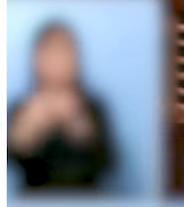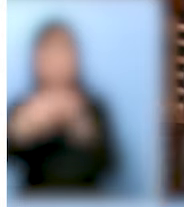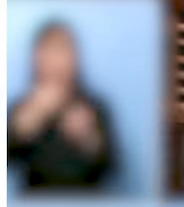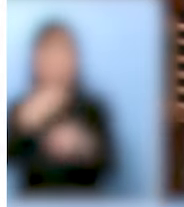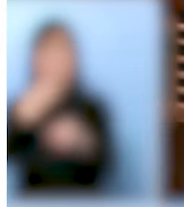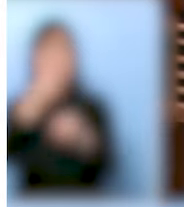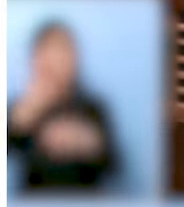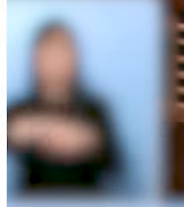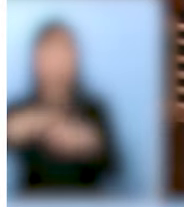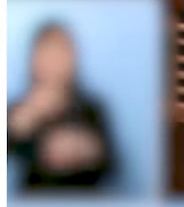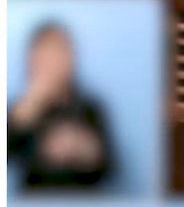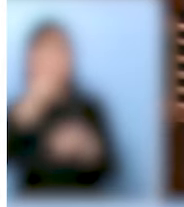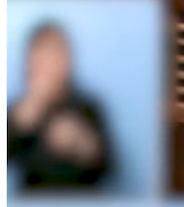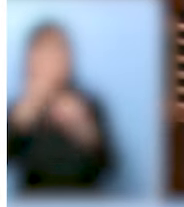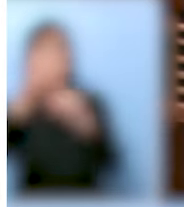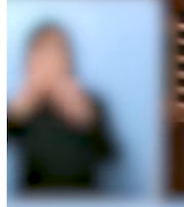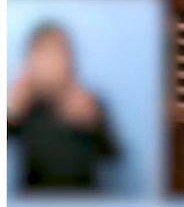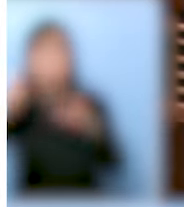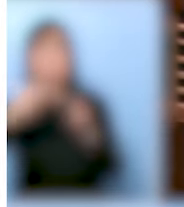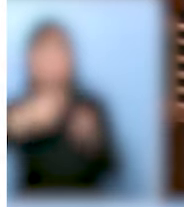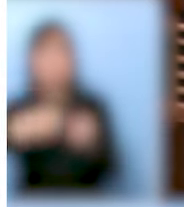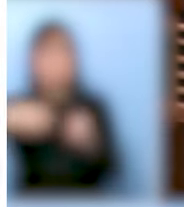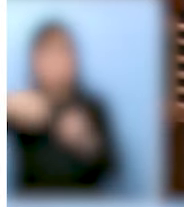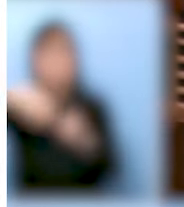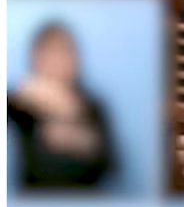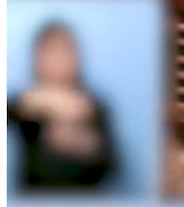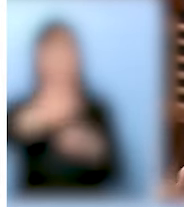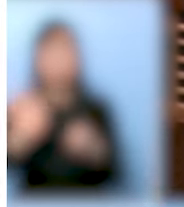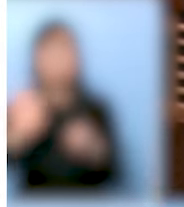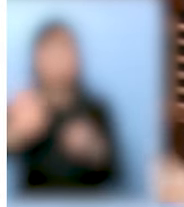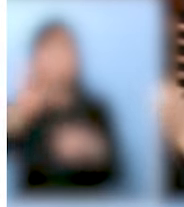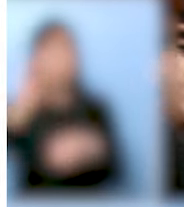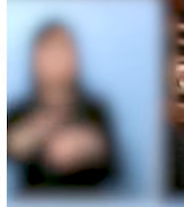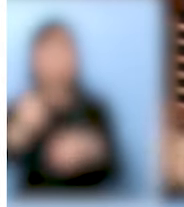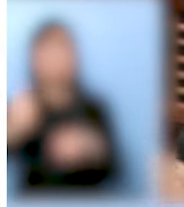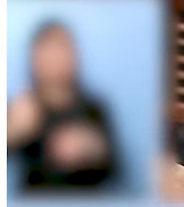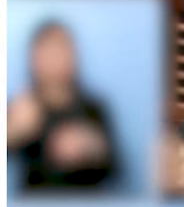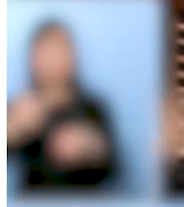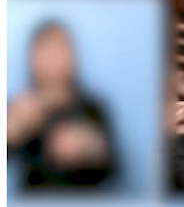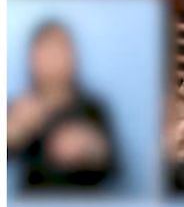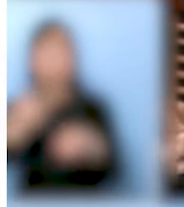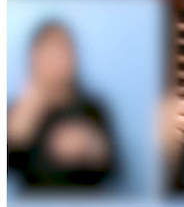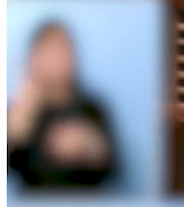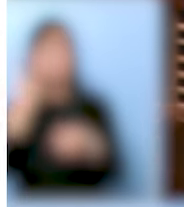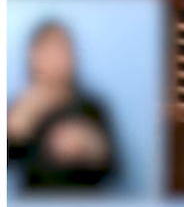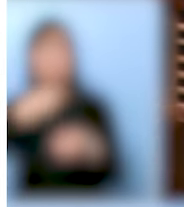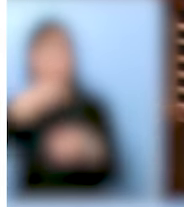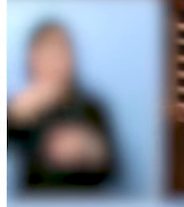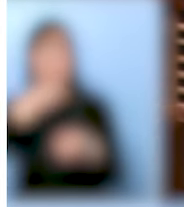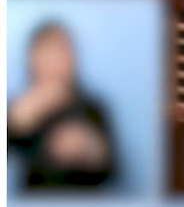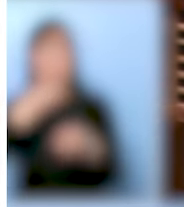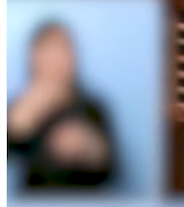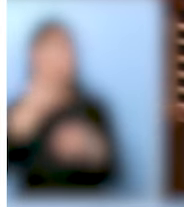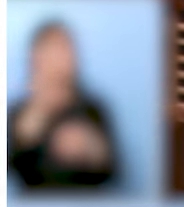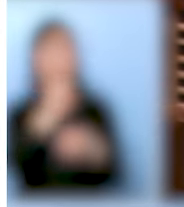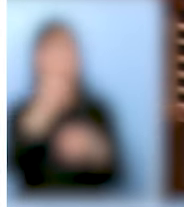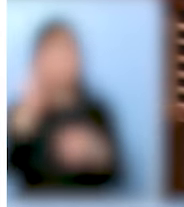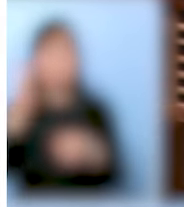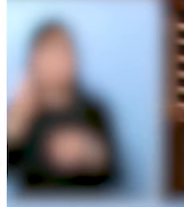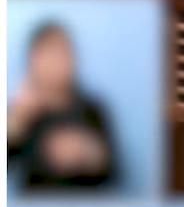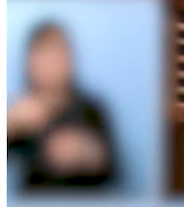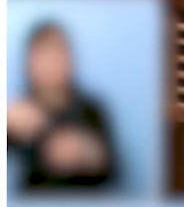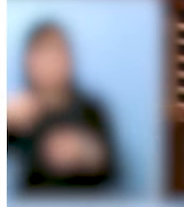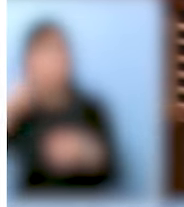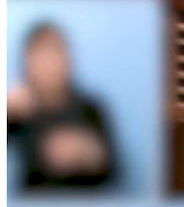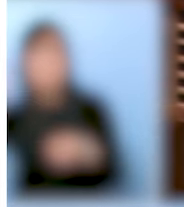者咁啱就報道罐頭刀係缺失，仲咁啱嗰個有兩間嘅傳媒咧，就一間 SCMP 咧，就